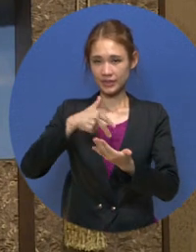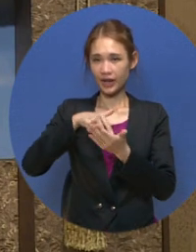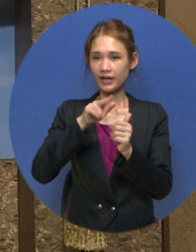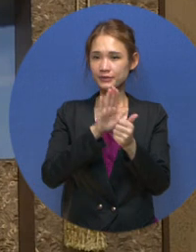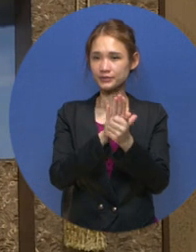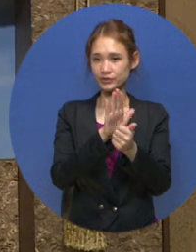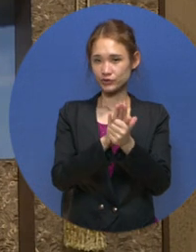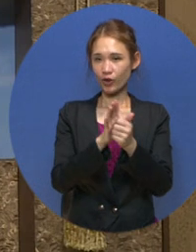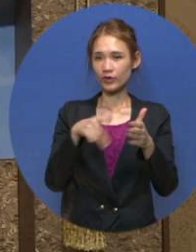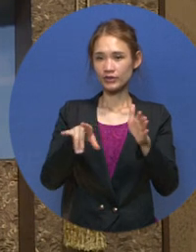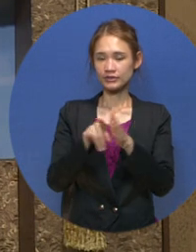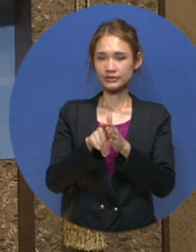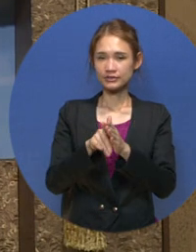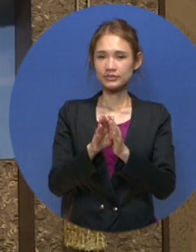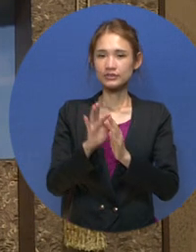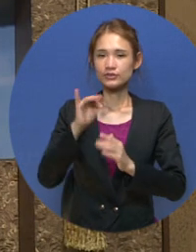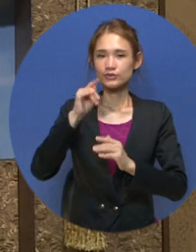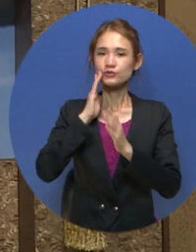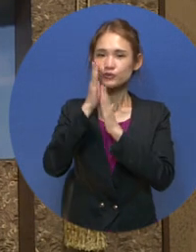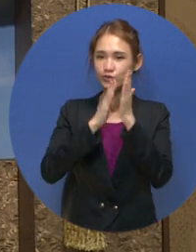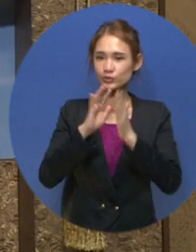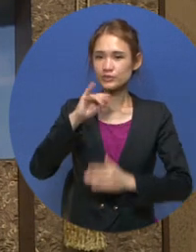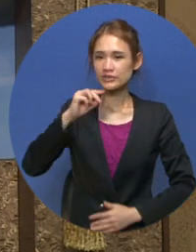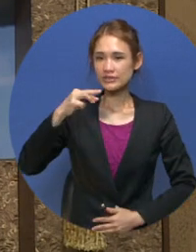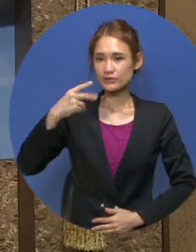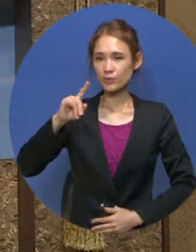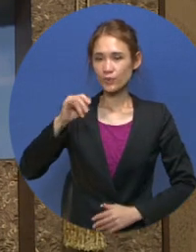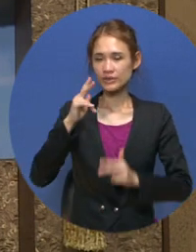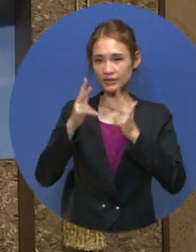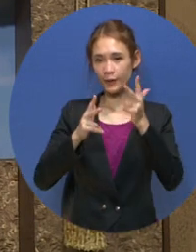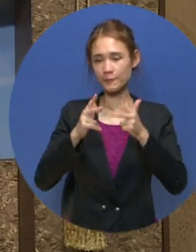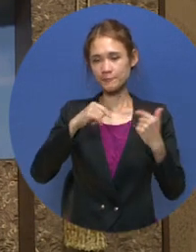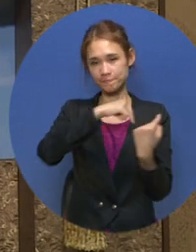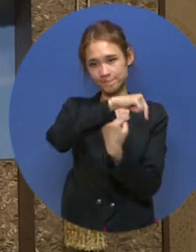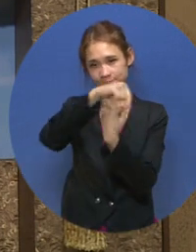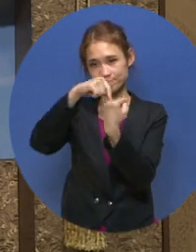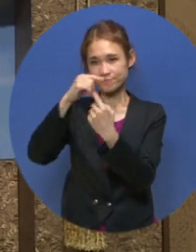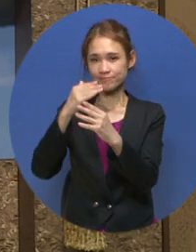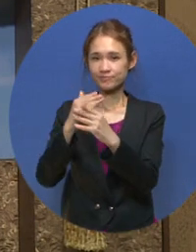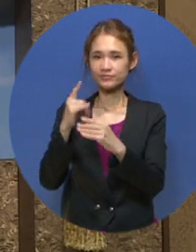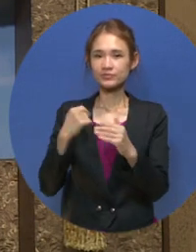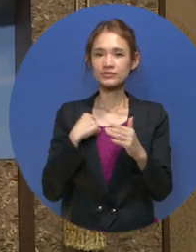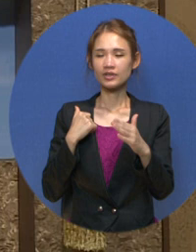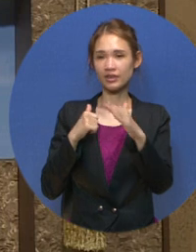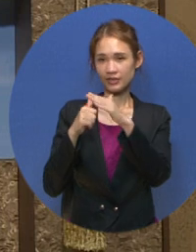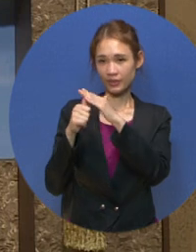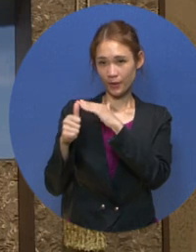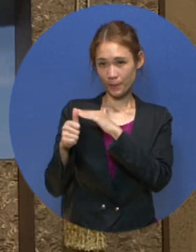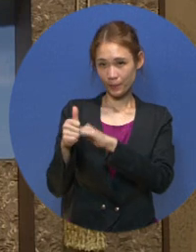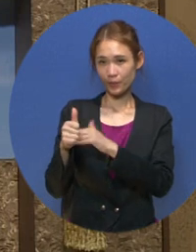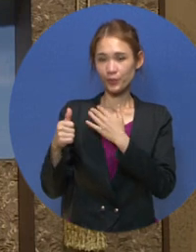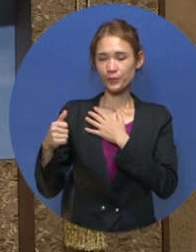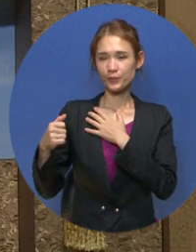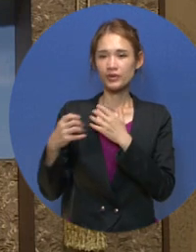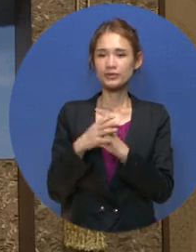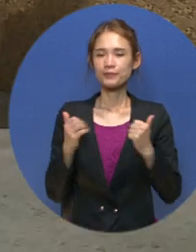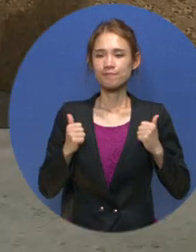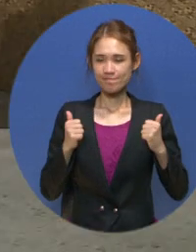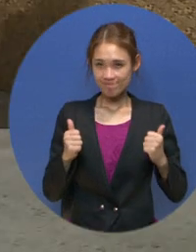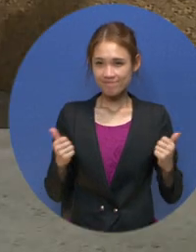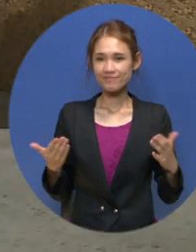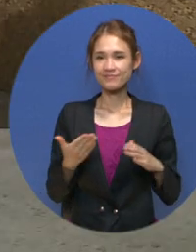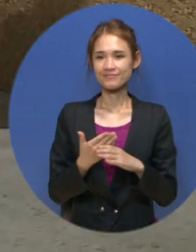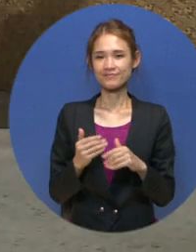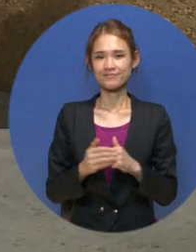위해서 숲스토리라는 사업단을 운영하고 있고 현재는 그 숲스토리의 대표로 열심히 일하고 있습니다.